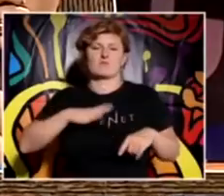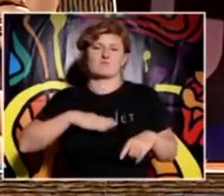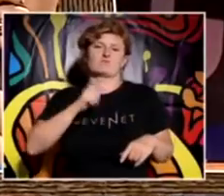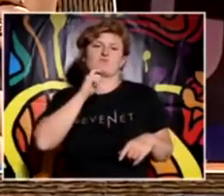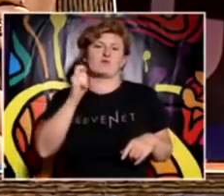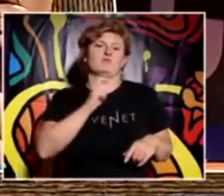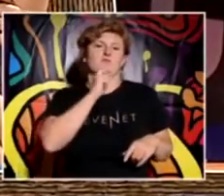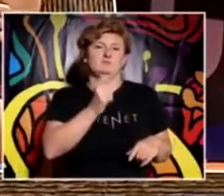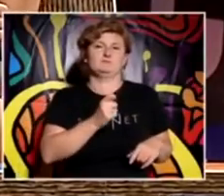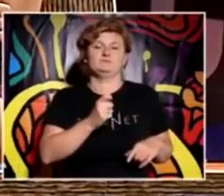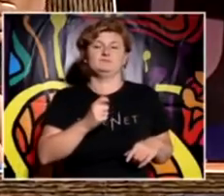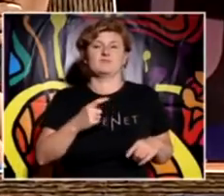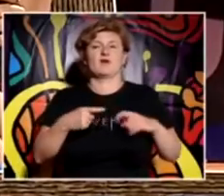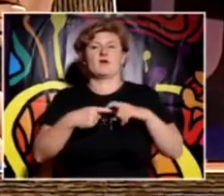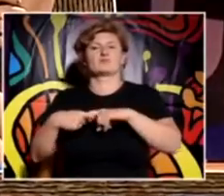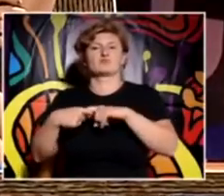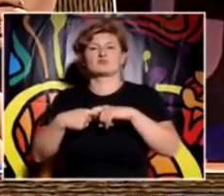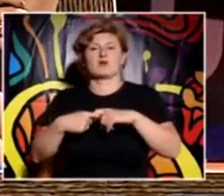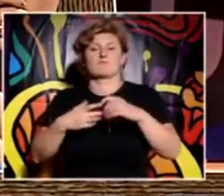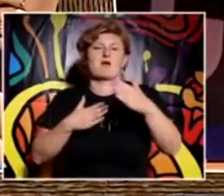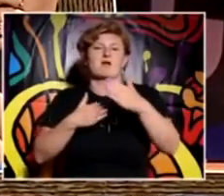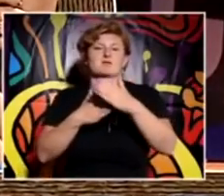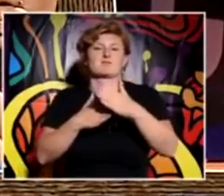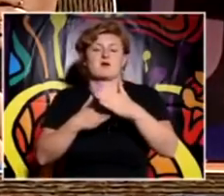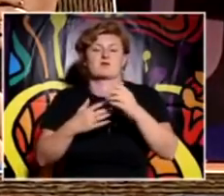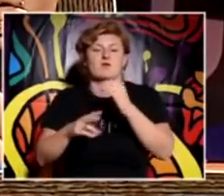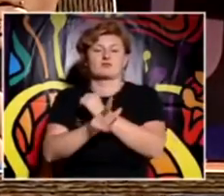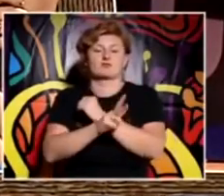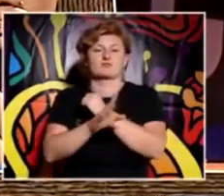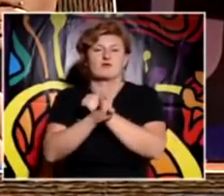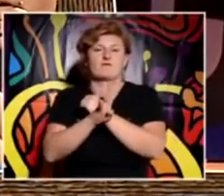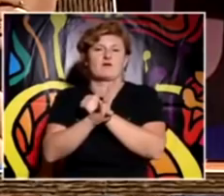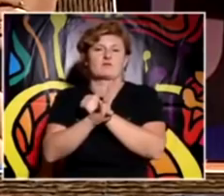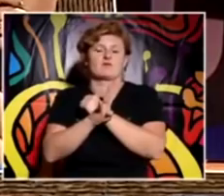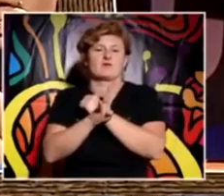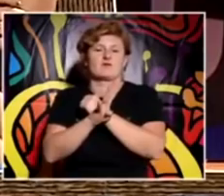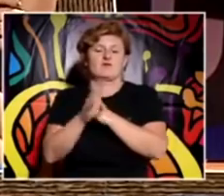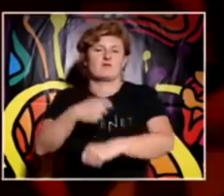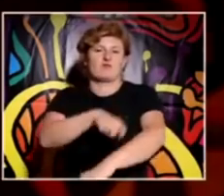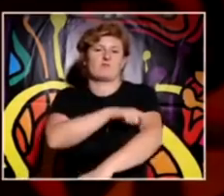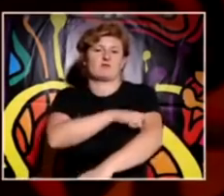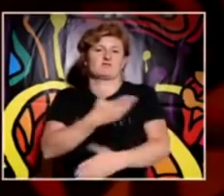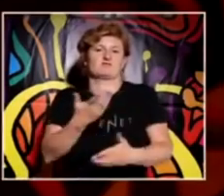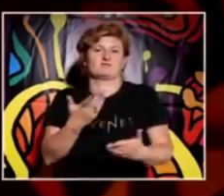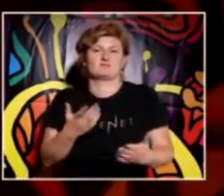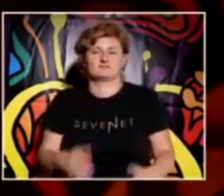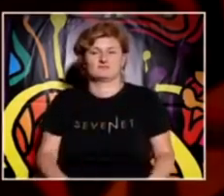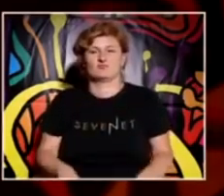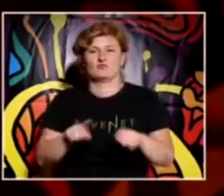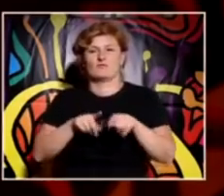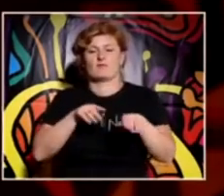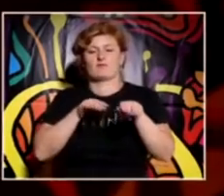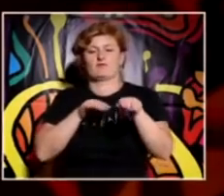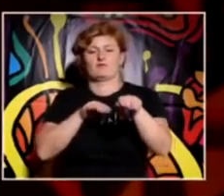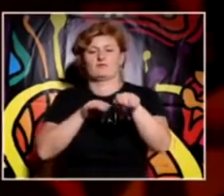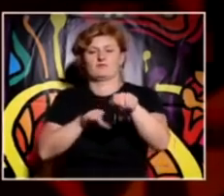tylko że z taką przyczepą maksymalna prędkość to jest około 80-90 km i to wszystko. To prawie jak w korku tutaj